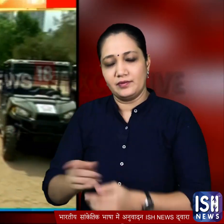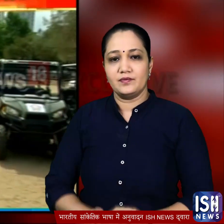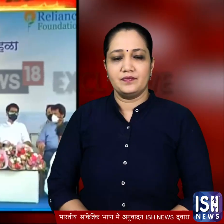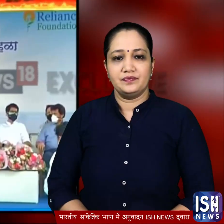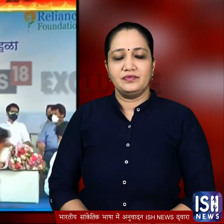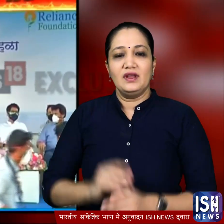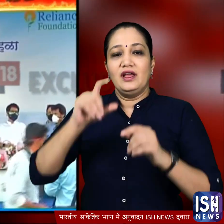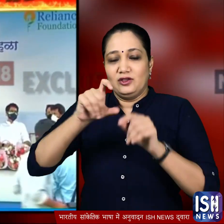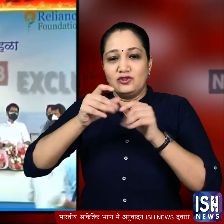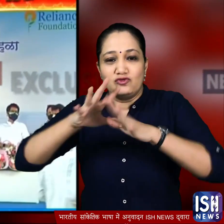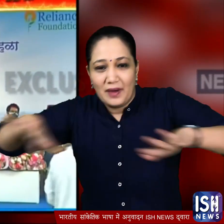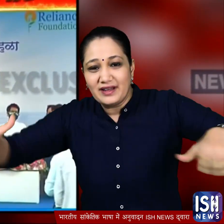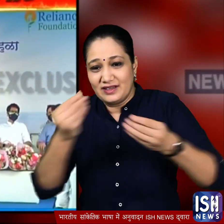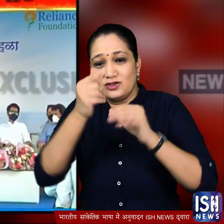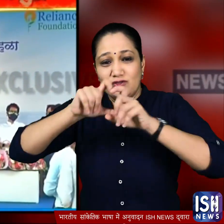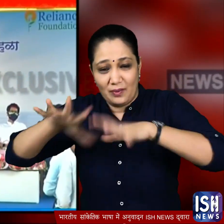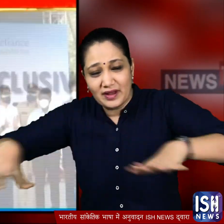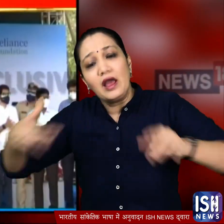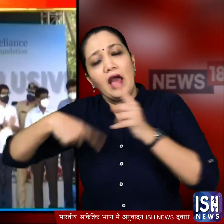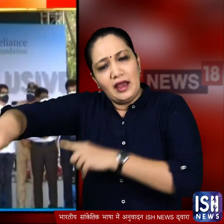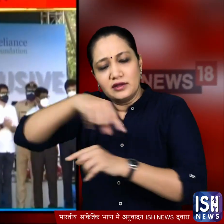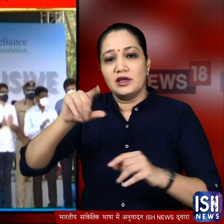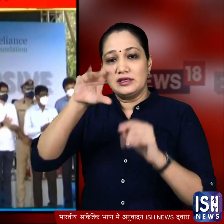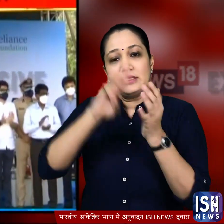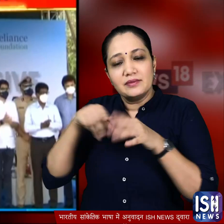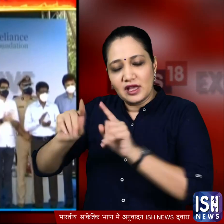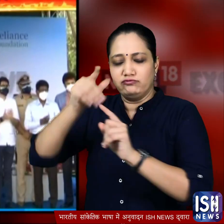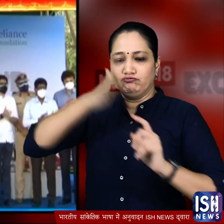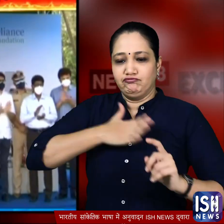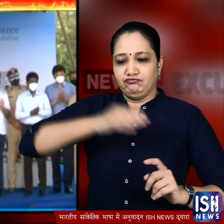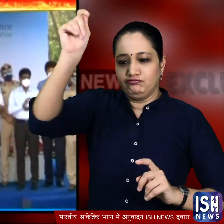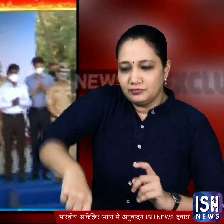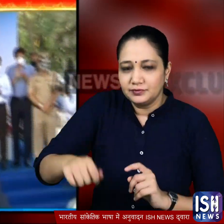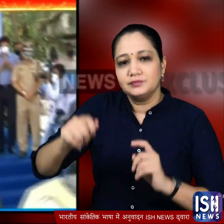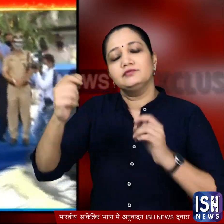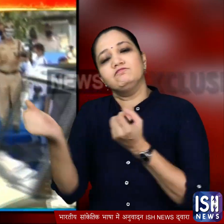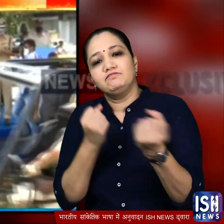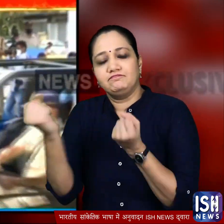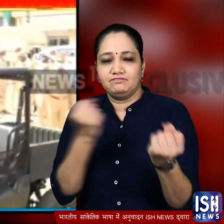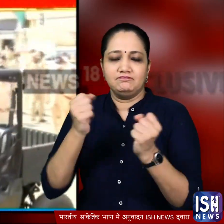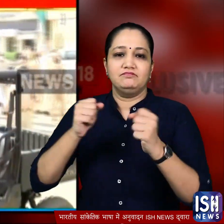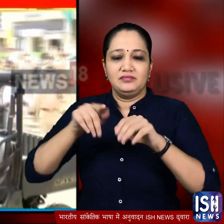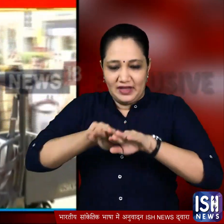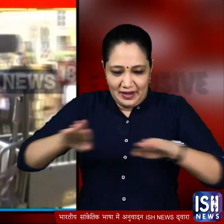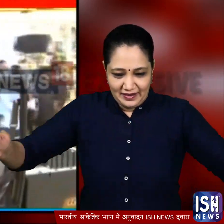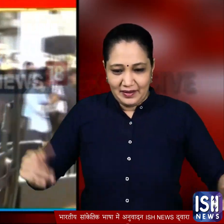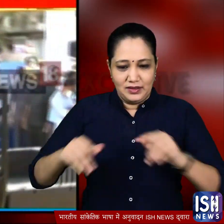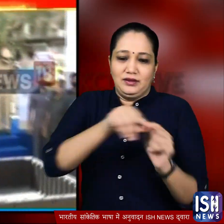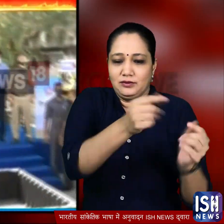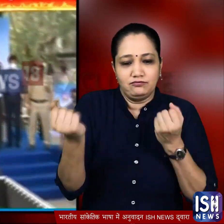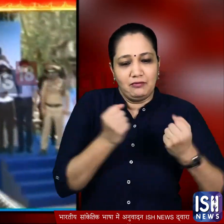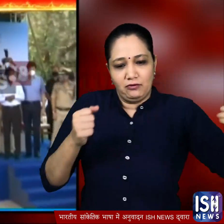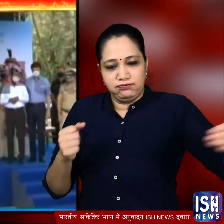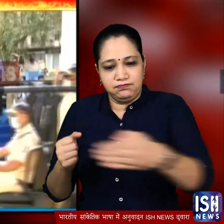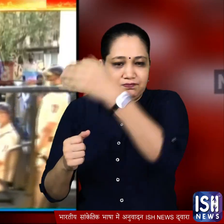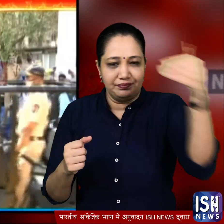सौंपने के लिए गिरगांव चौपाटी पर एक कार्यक्रम रखा गया। सीएम उद्धव ठाकरे ने हरी झंडी दिखाई और झंडी दिखाते ही मंच के सामने से गाड़ियां